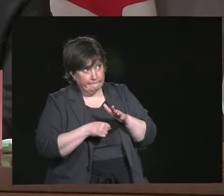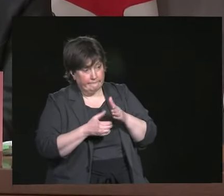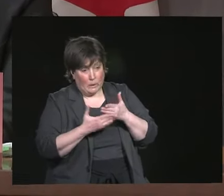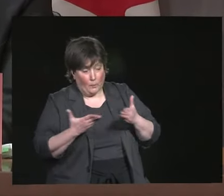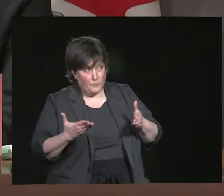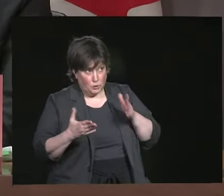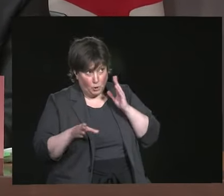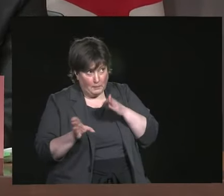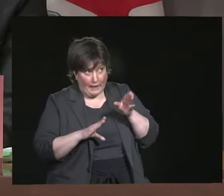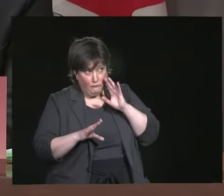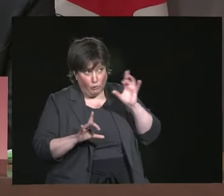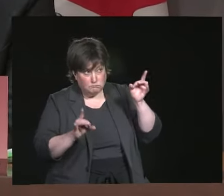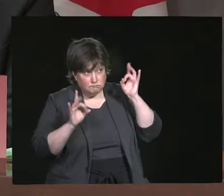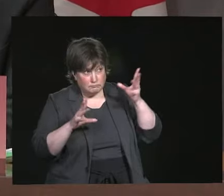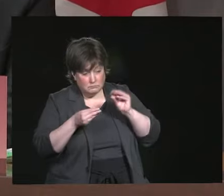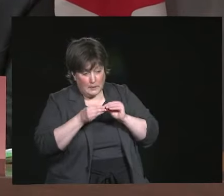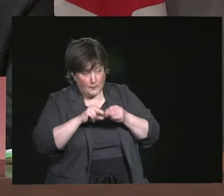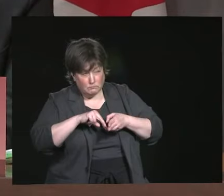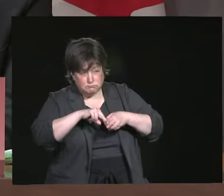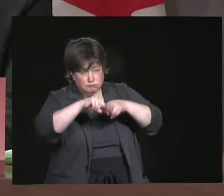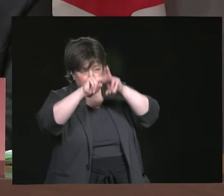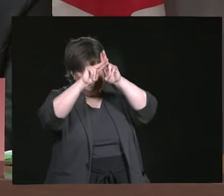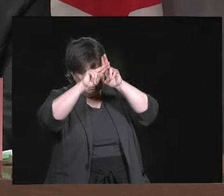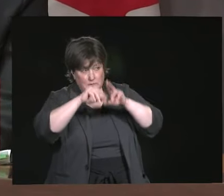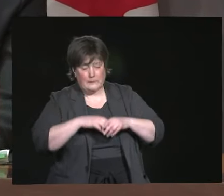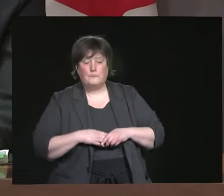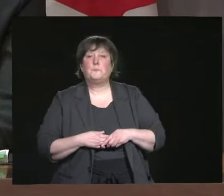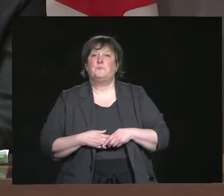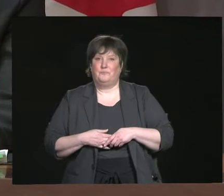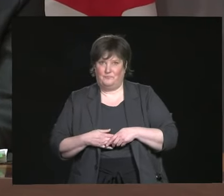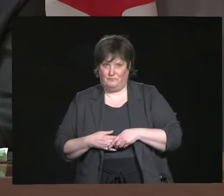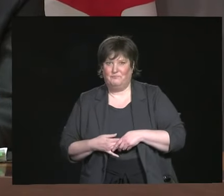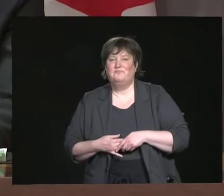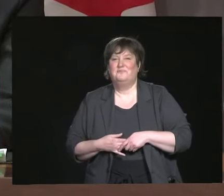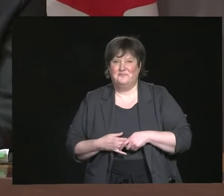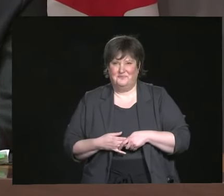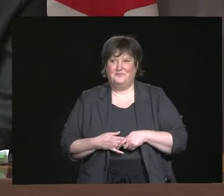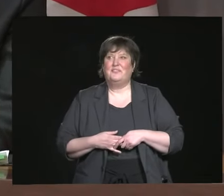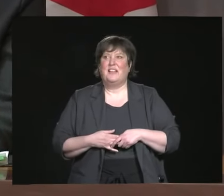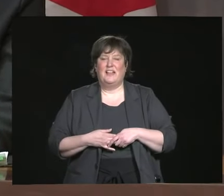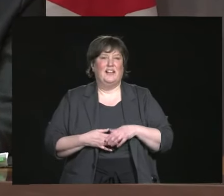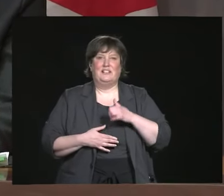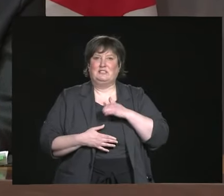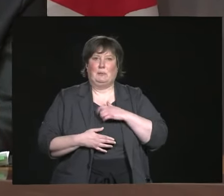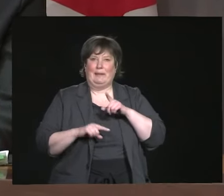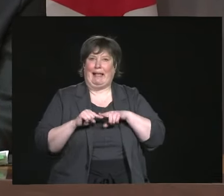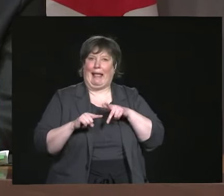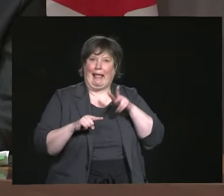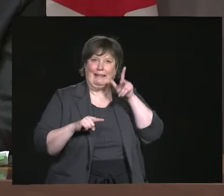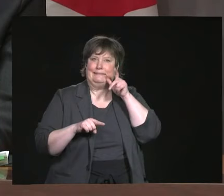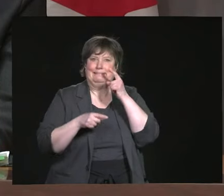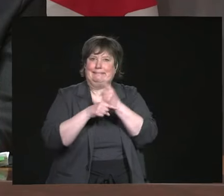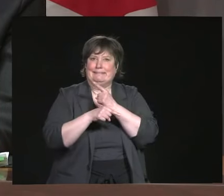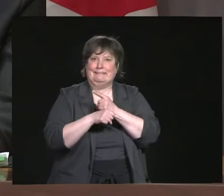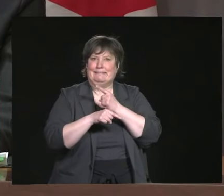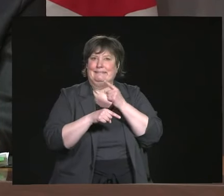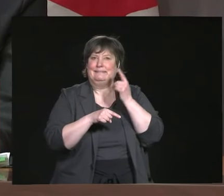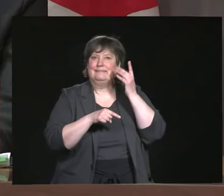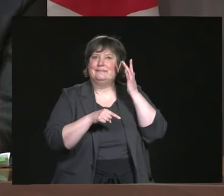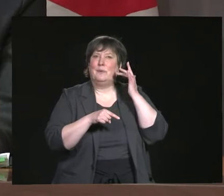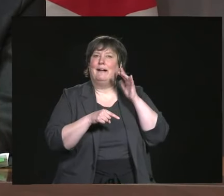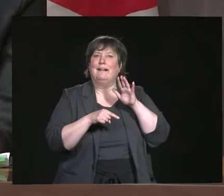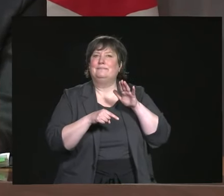là. Mais c'est correct comme ça dans la situation actuelle. Mais ce qu'on peut dire aux Canadiens et évidemment aux Québécois, c'est que le gouvernement